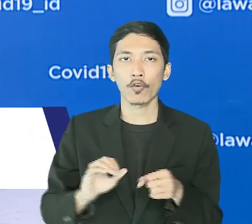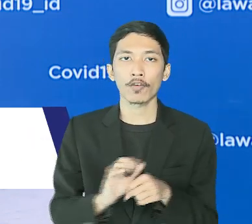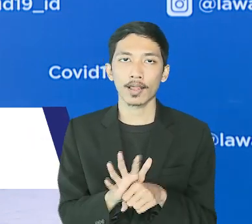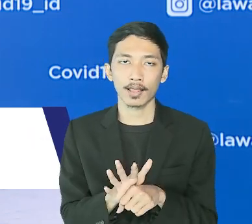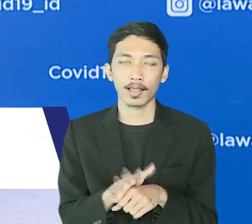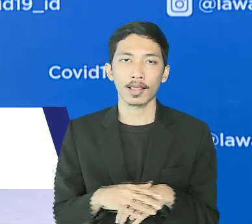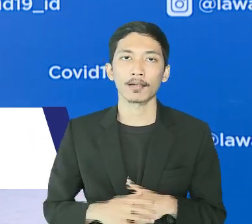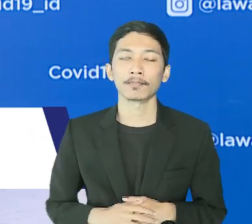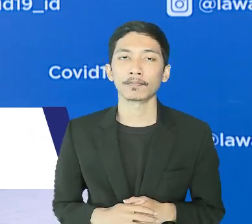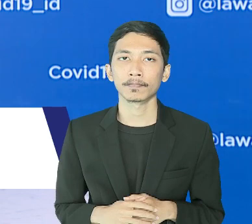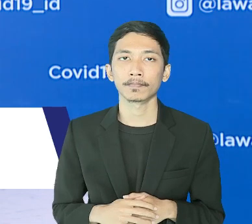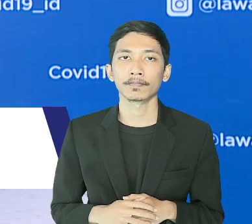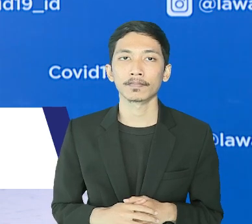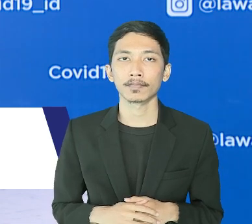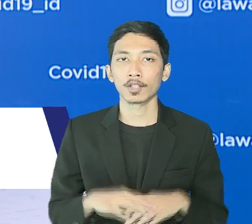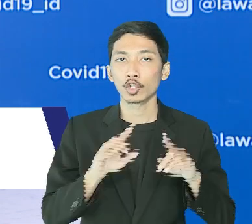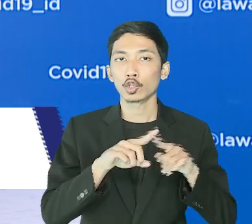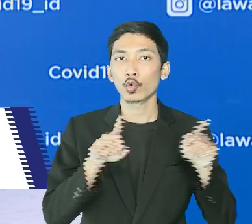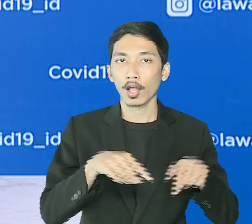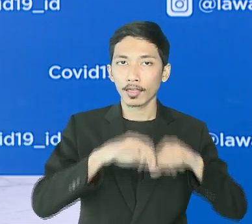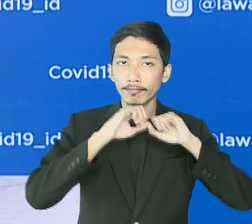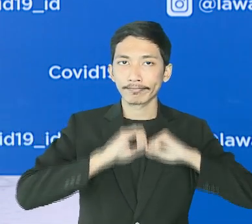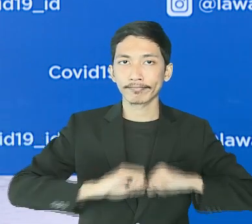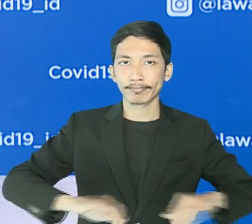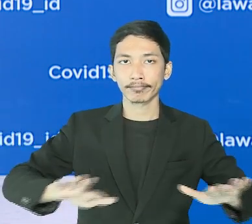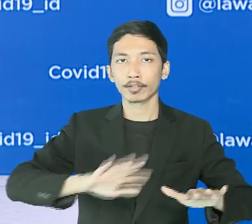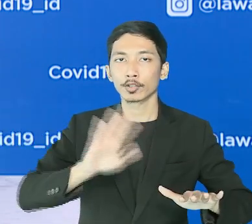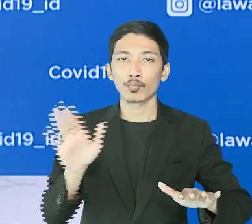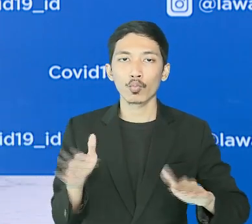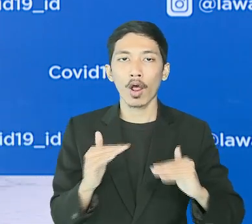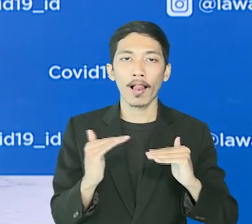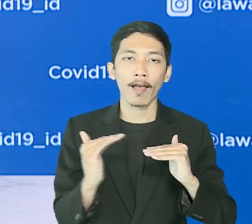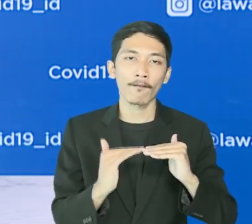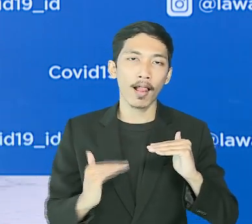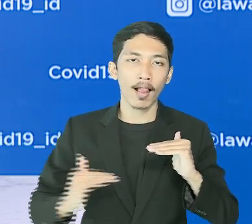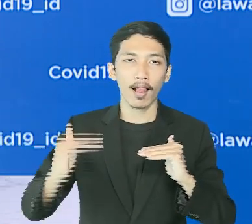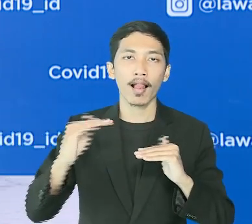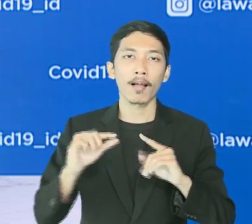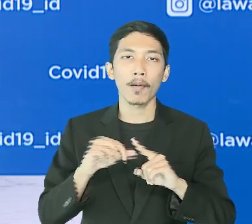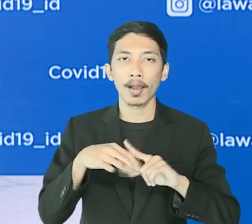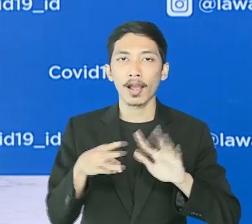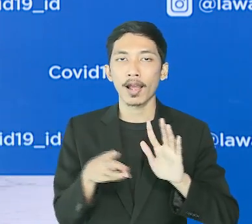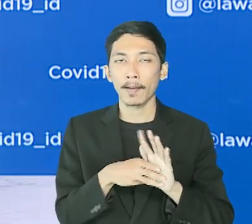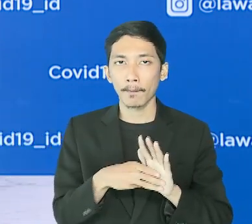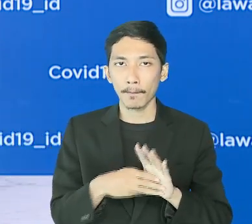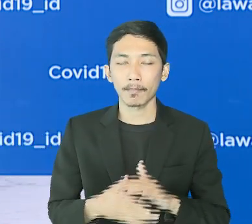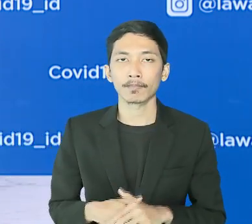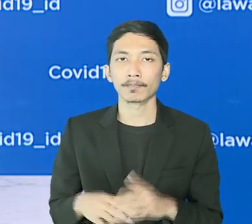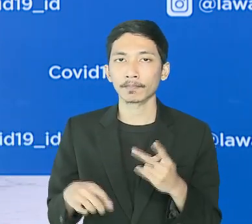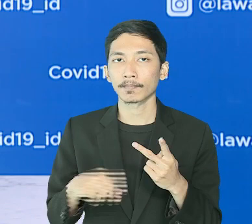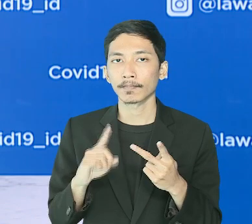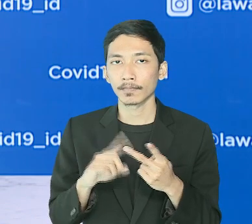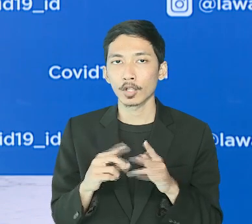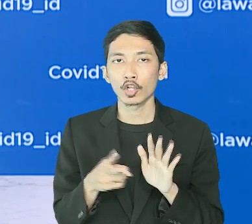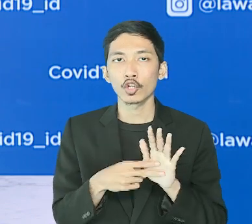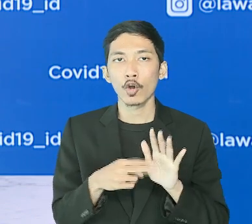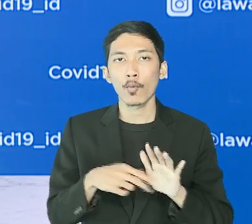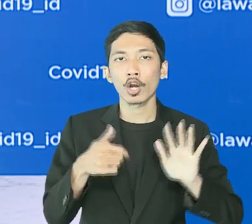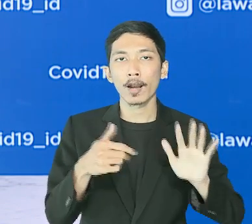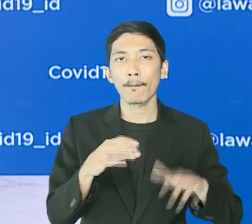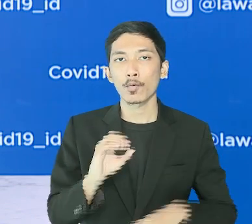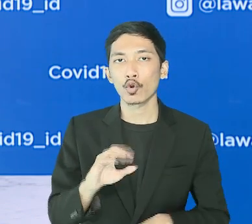Surat edaran ini berlaku untuk seluruh level PPKM. Selanjutnya, Inmendagri nomor 60 tahun